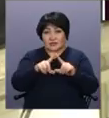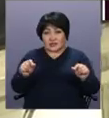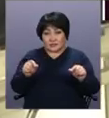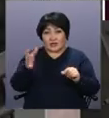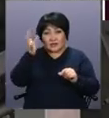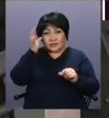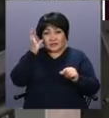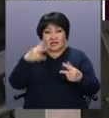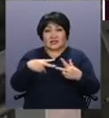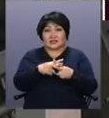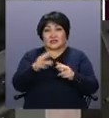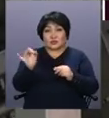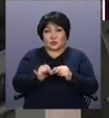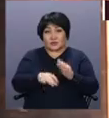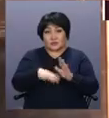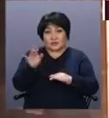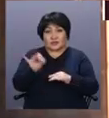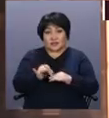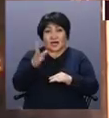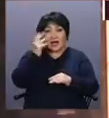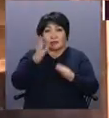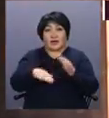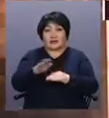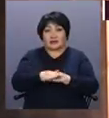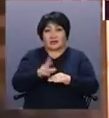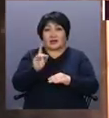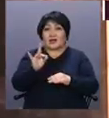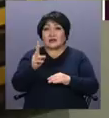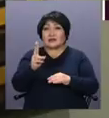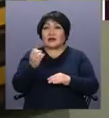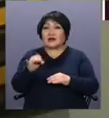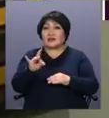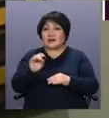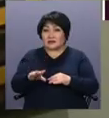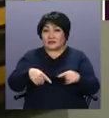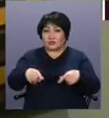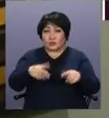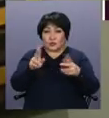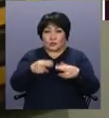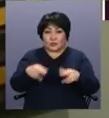институты және Алматы Қайрат футбол клубының 30% акциясы бар.